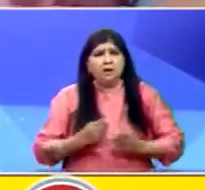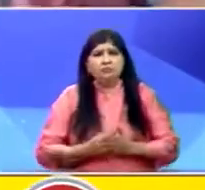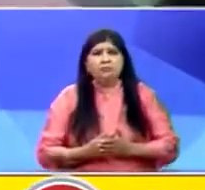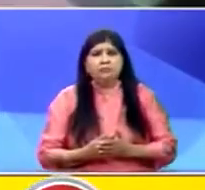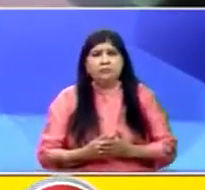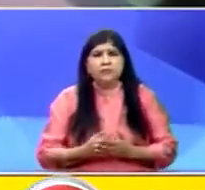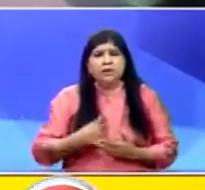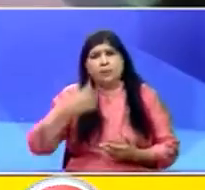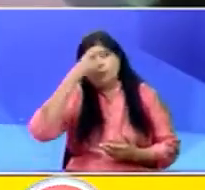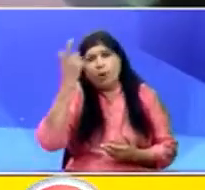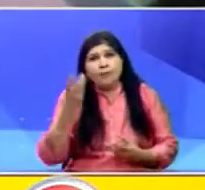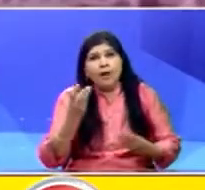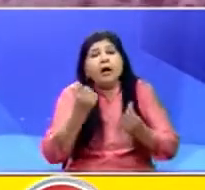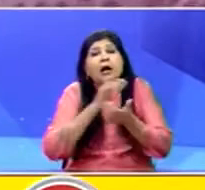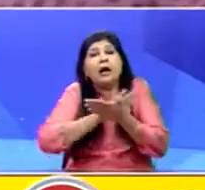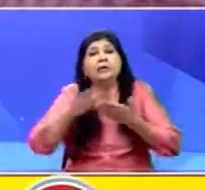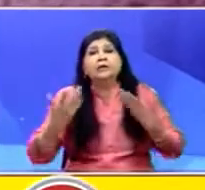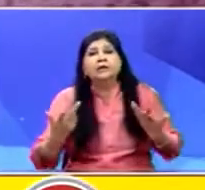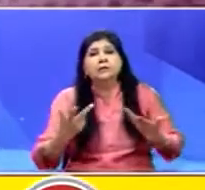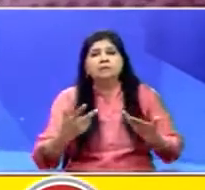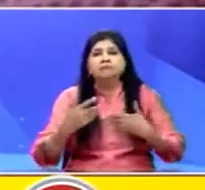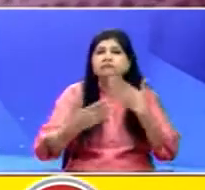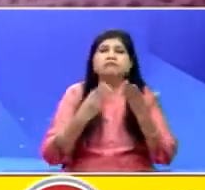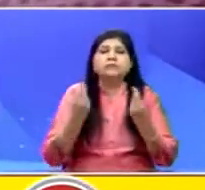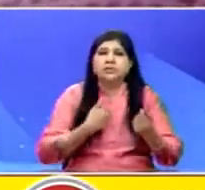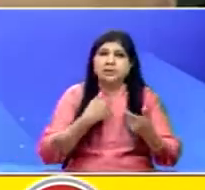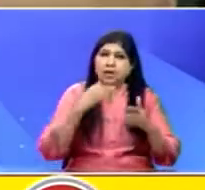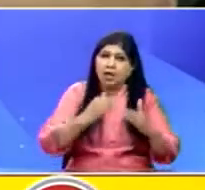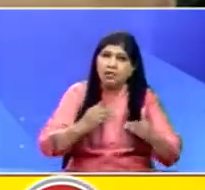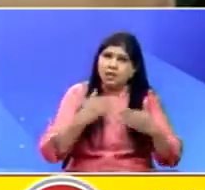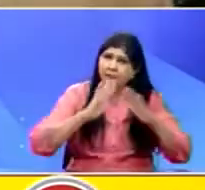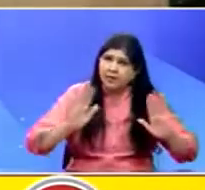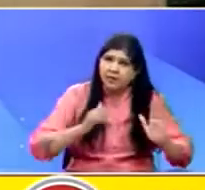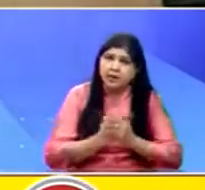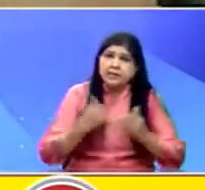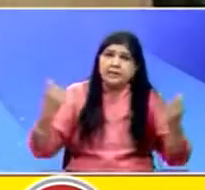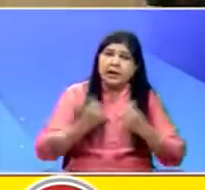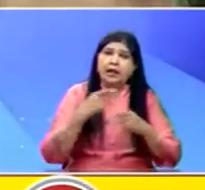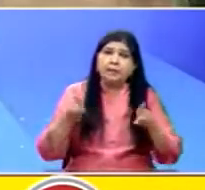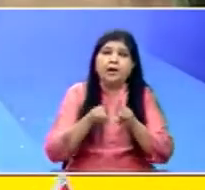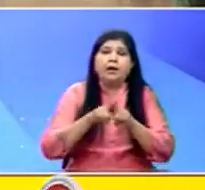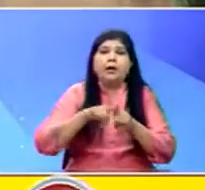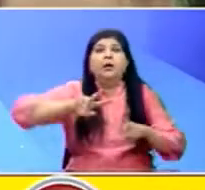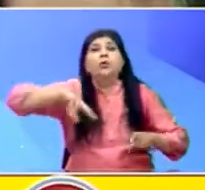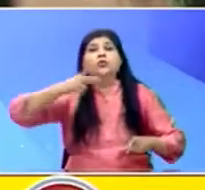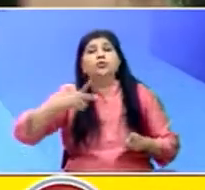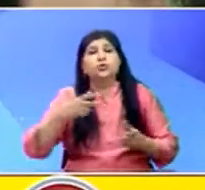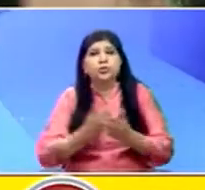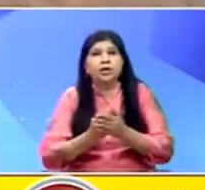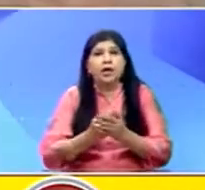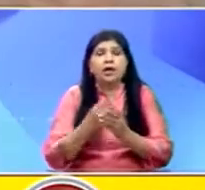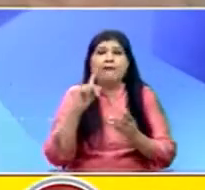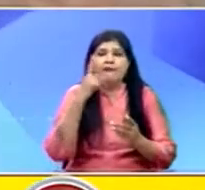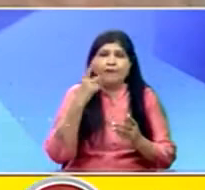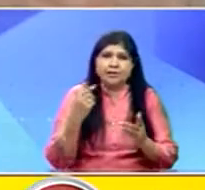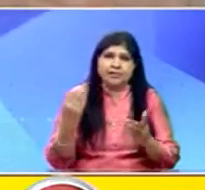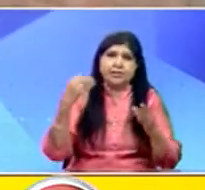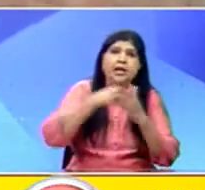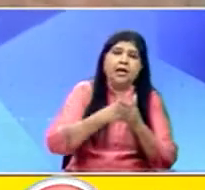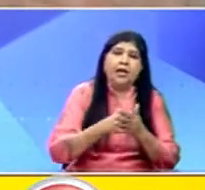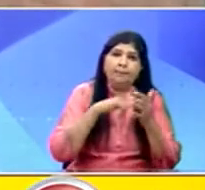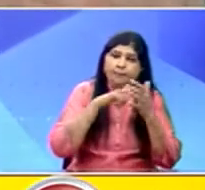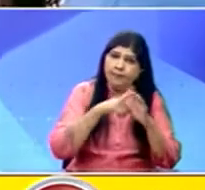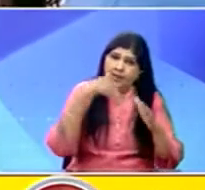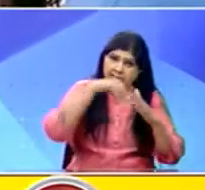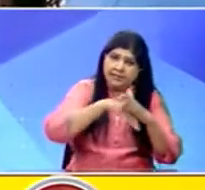निराकरण इन कदमों तक ही सीमित नहीं है। इस लड़ाई में दूसरी कई और पहल की भी अहम भूमिका